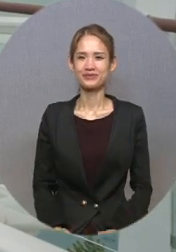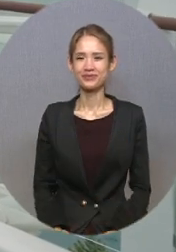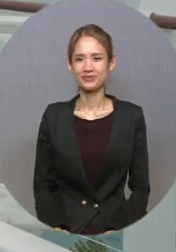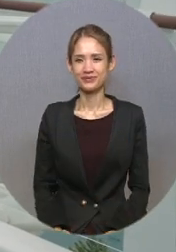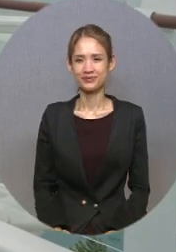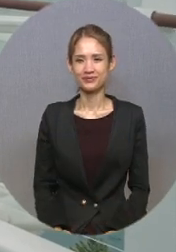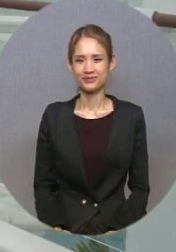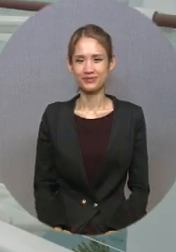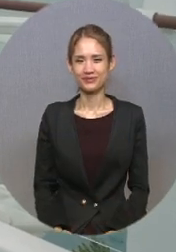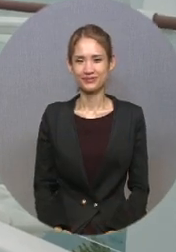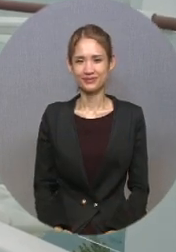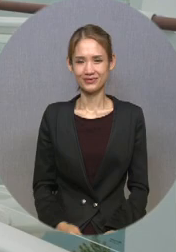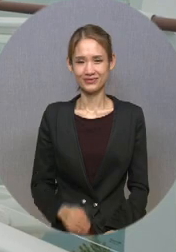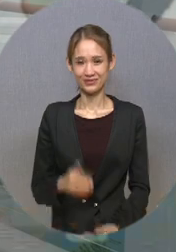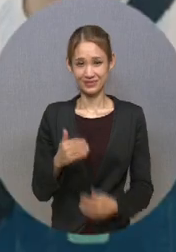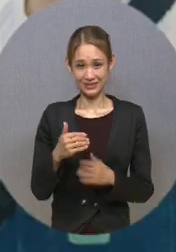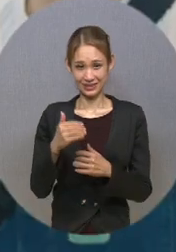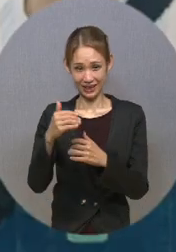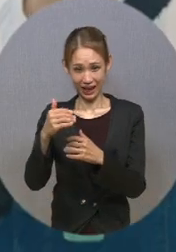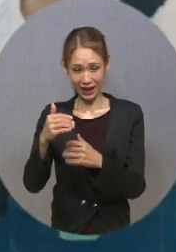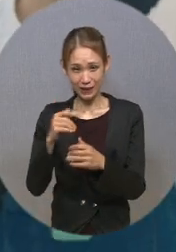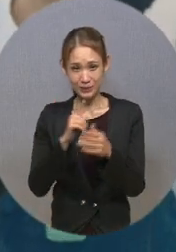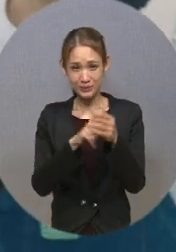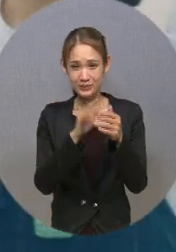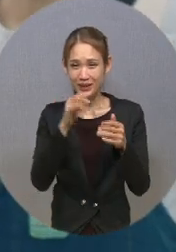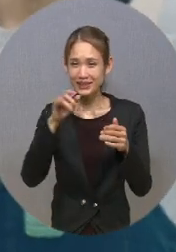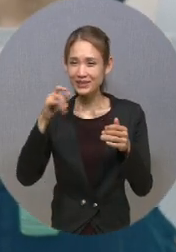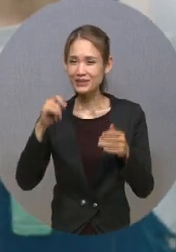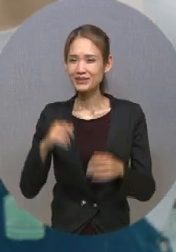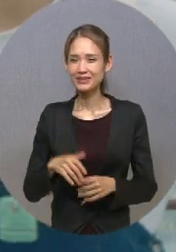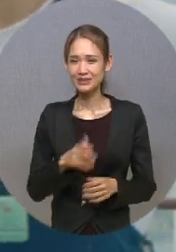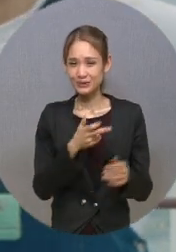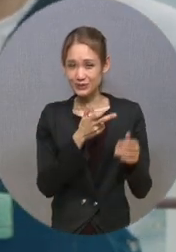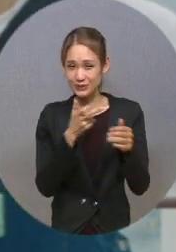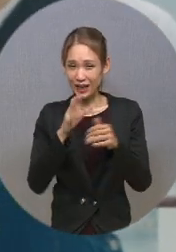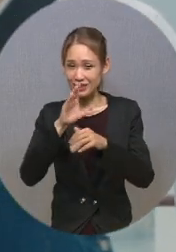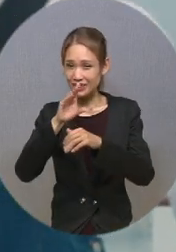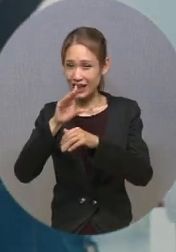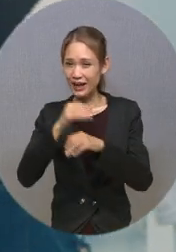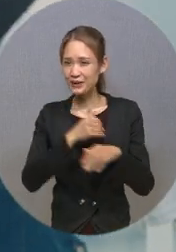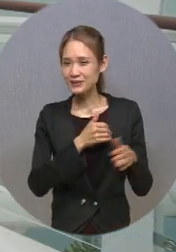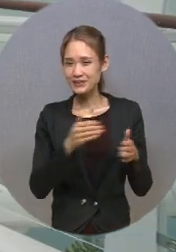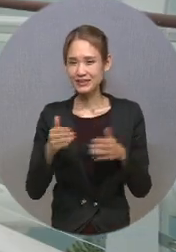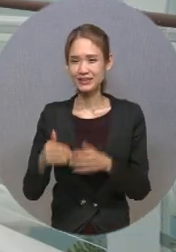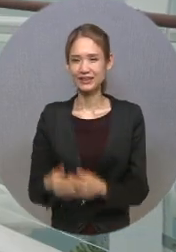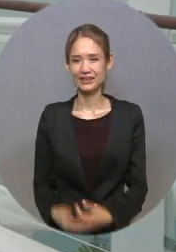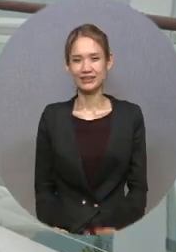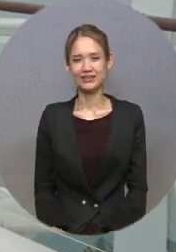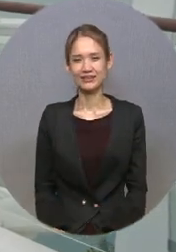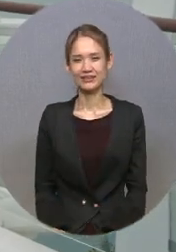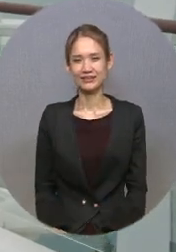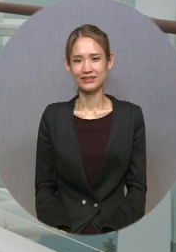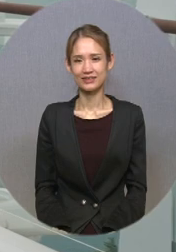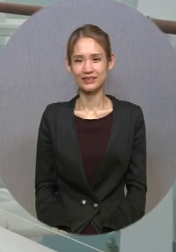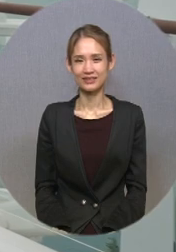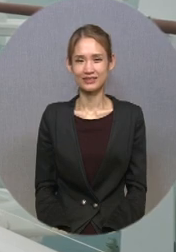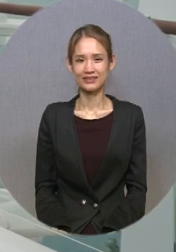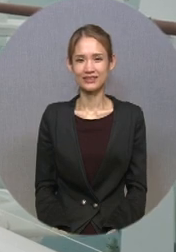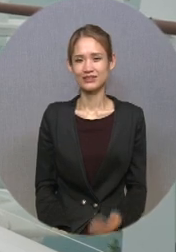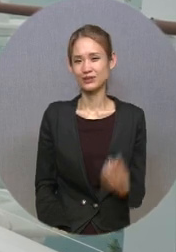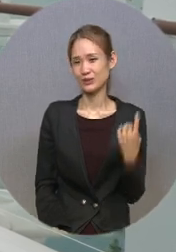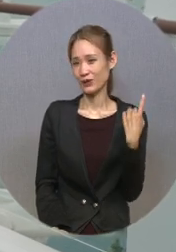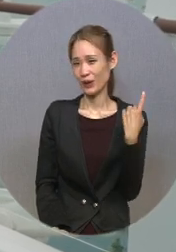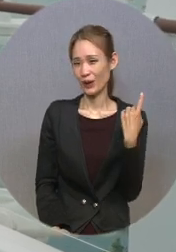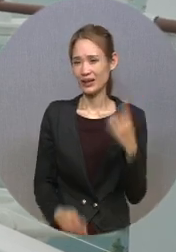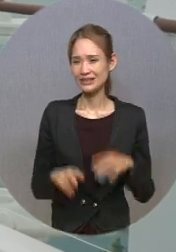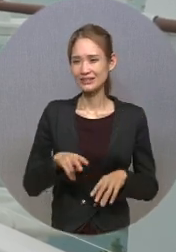그래도 진행을 해주셔야죠, 방정민 군. 그래도 진행을 해주셔야죠, 예, 예. 제가 이제, 보시죠. 네. 공중근해가 있는데,